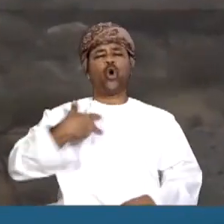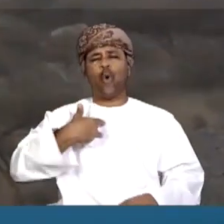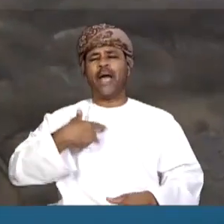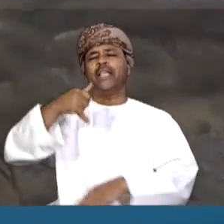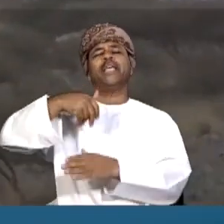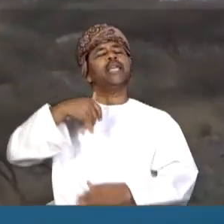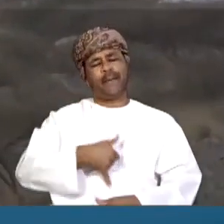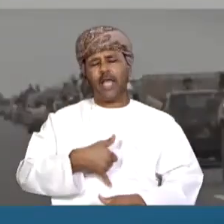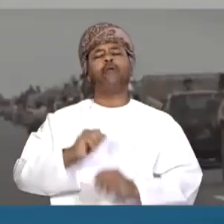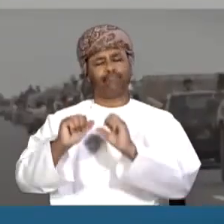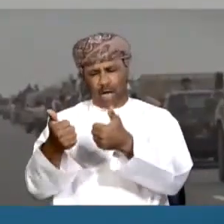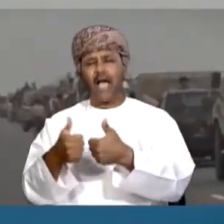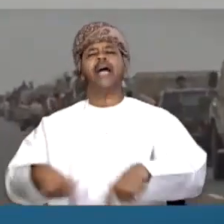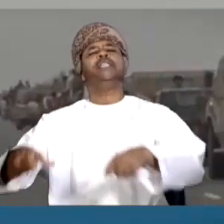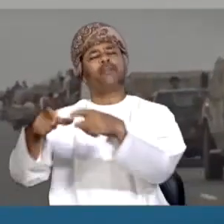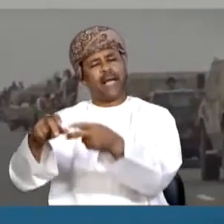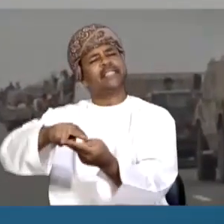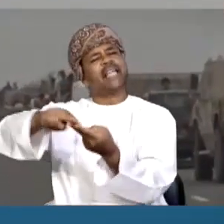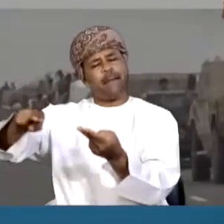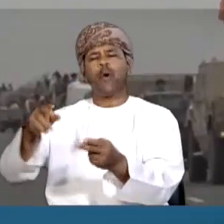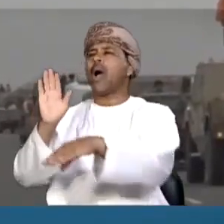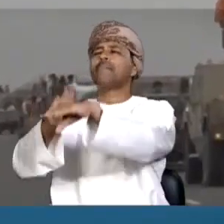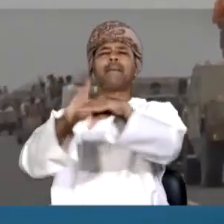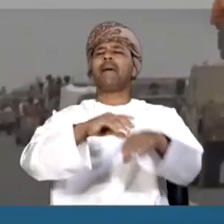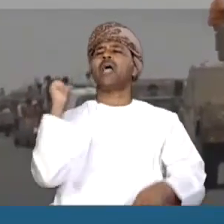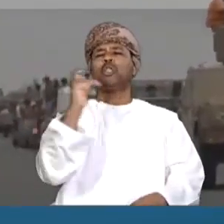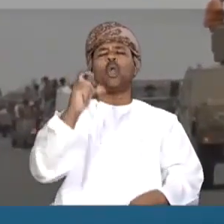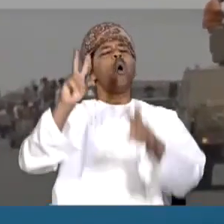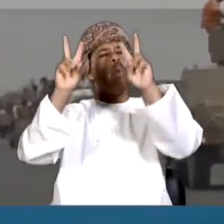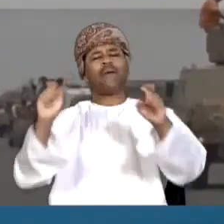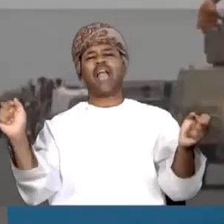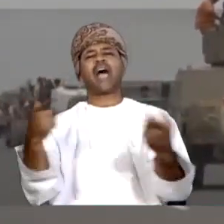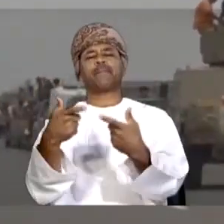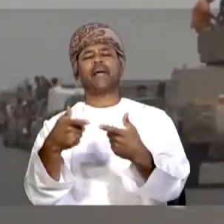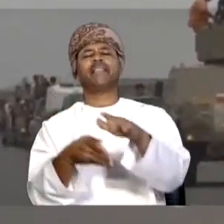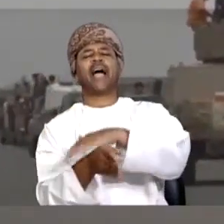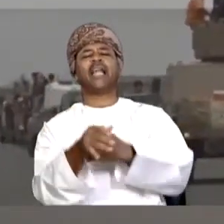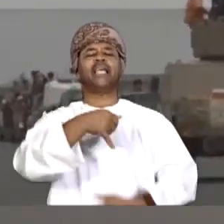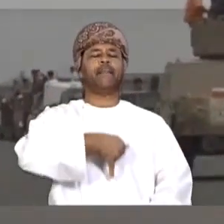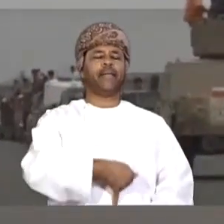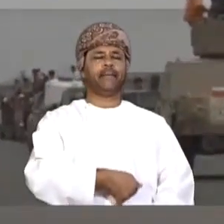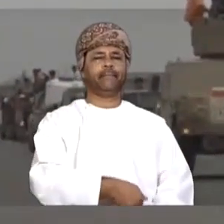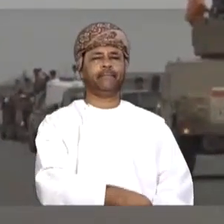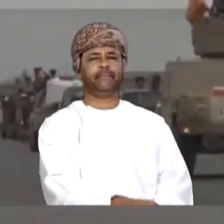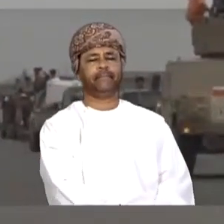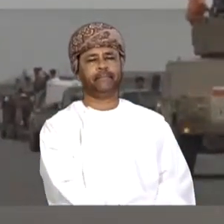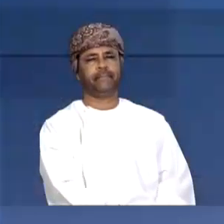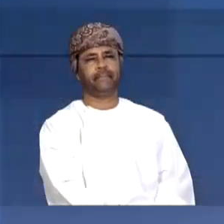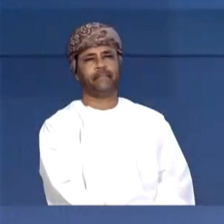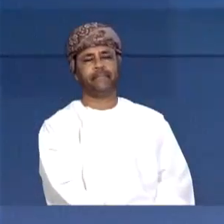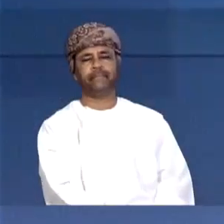استعدادها لاستئناف محادثات السلام ودعوات دولية لوقف إطلاق النار باليمن.